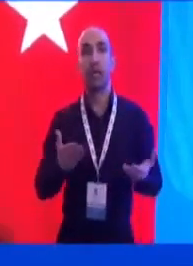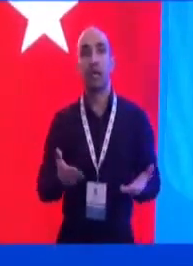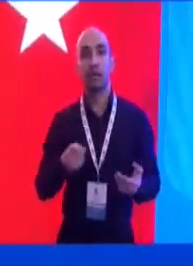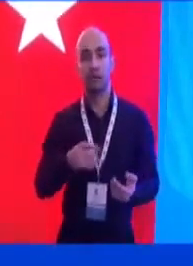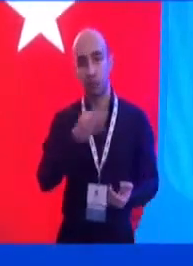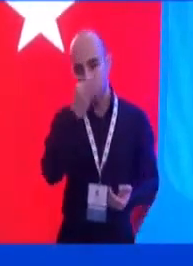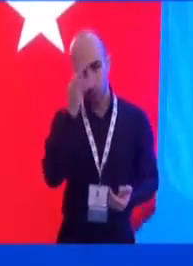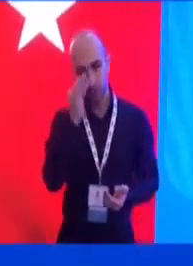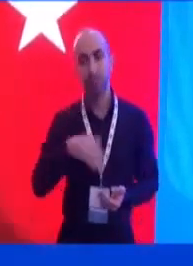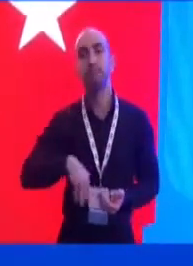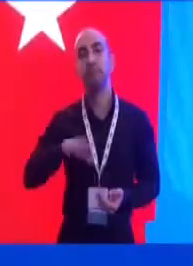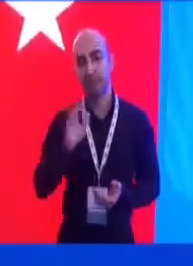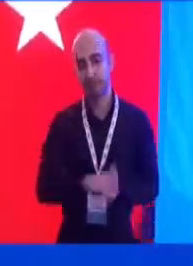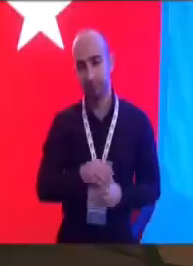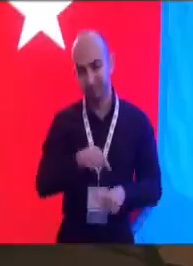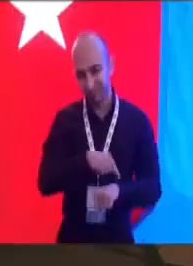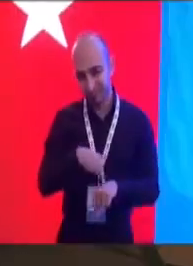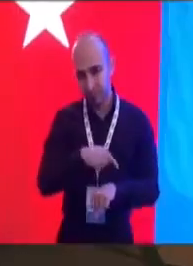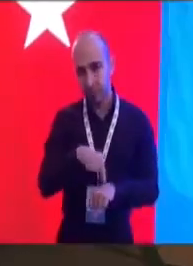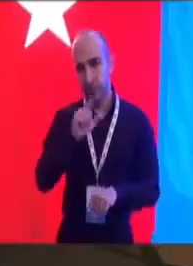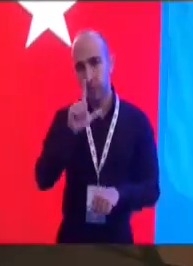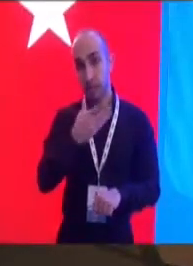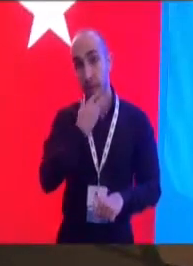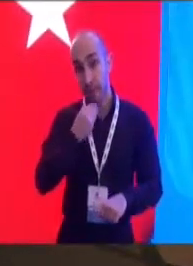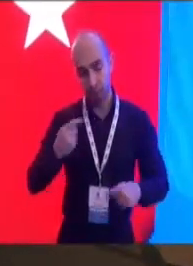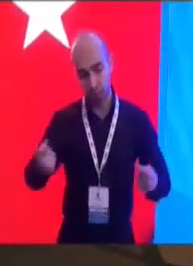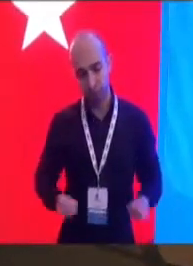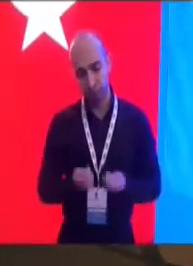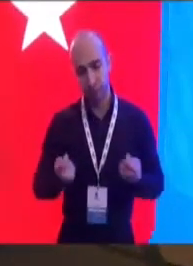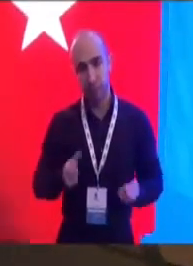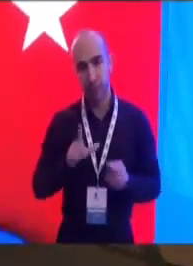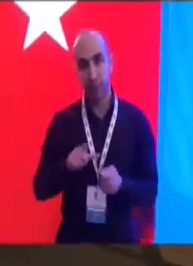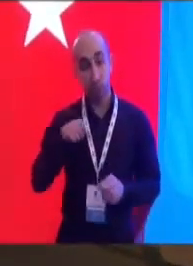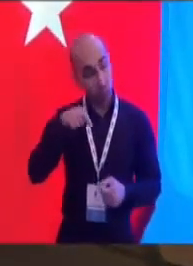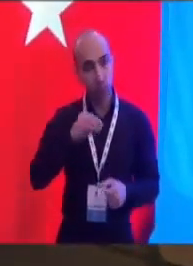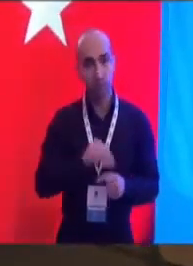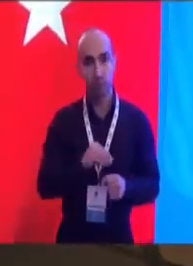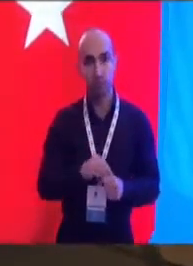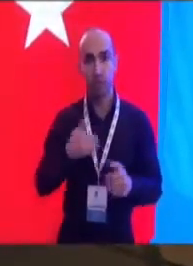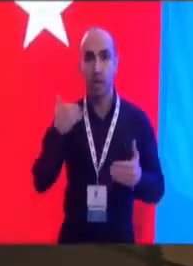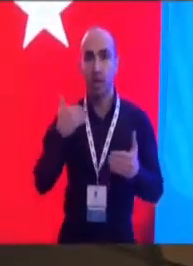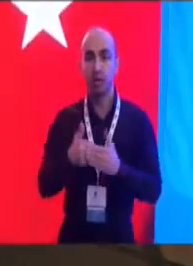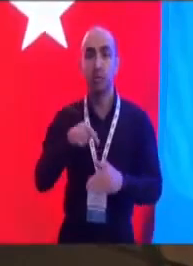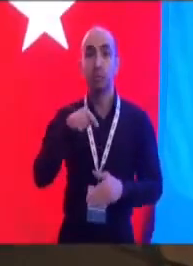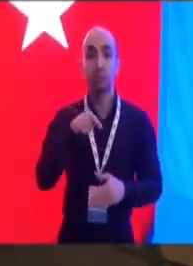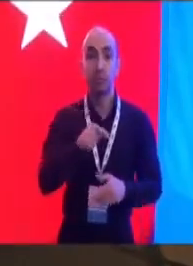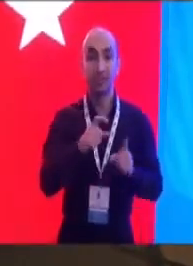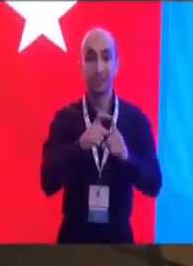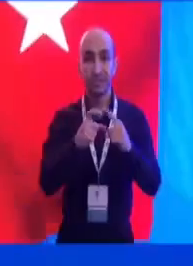kolay olmuyor. Vakit alıyor. Emek istiyor. Ama buna değer. Biz Deva Partisi'ne